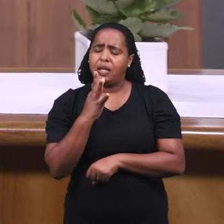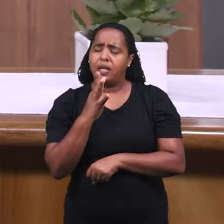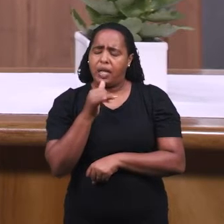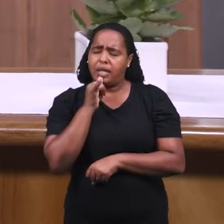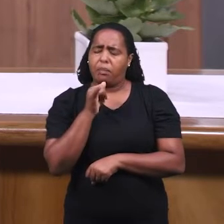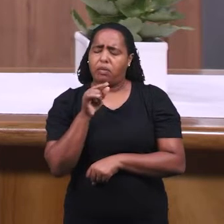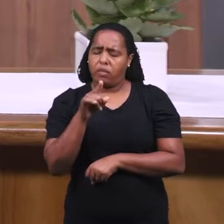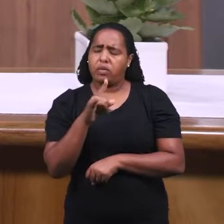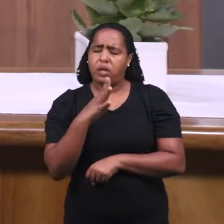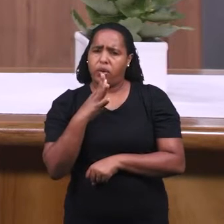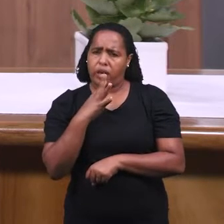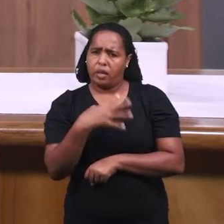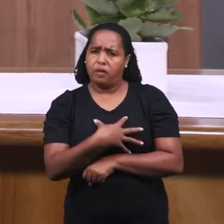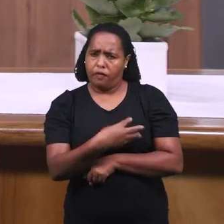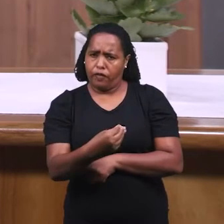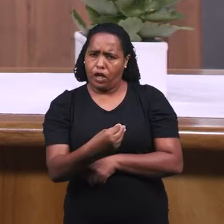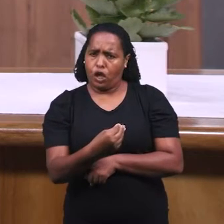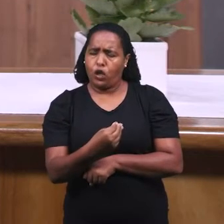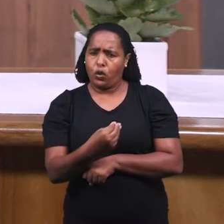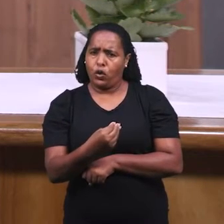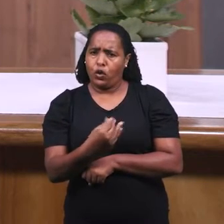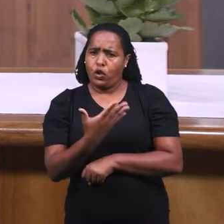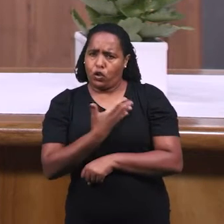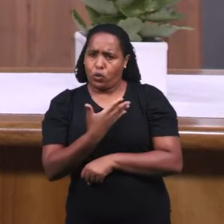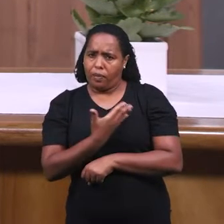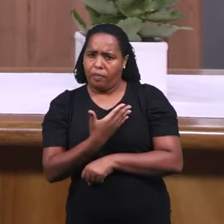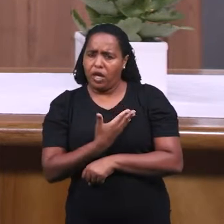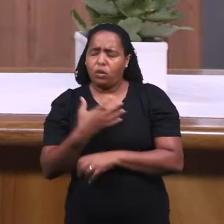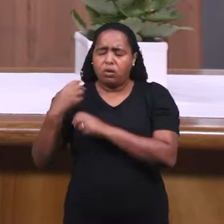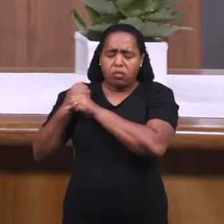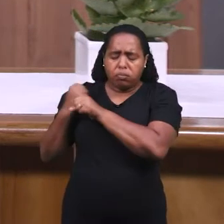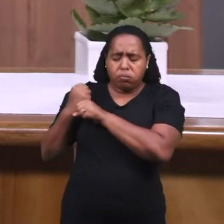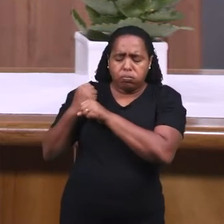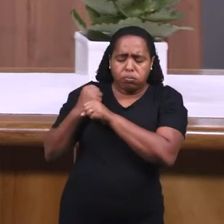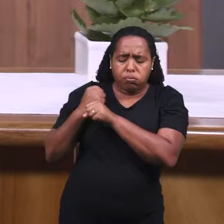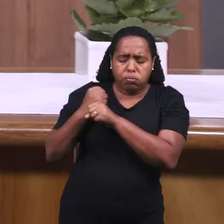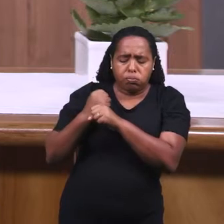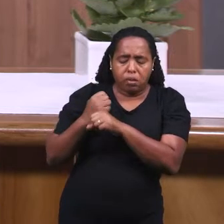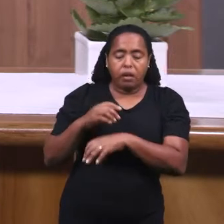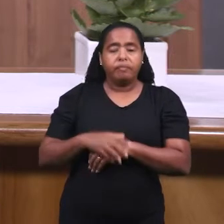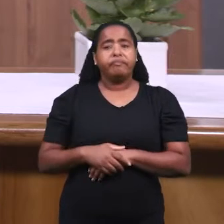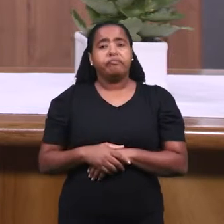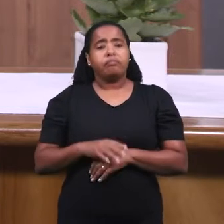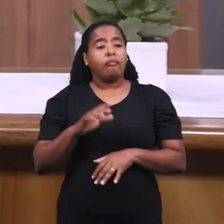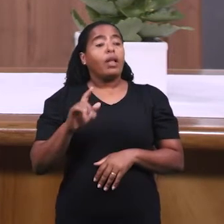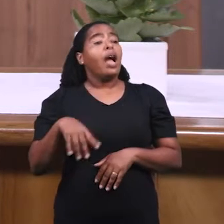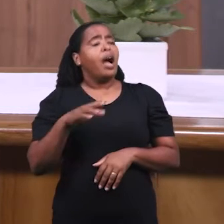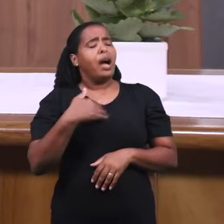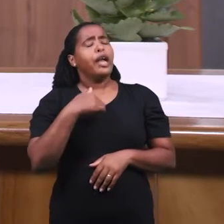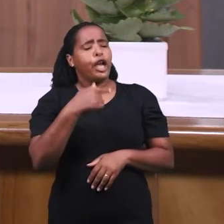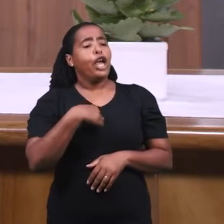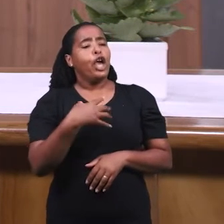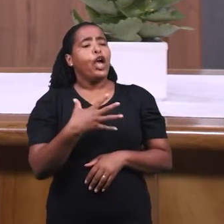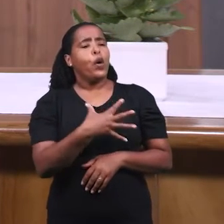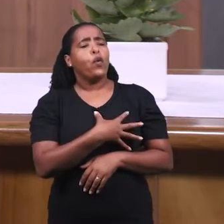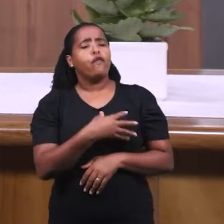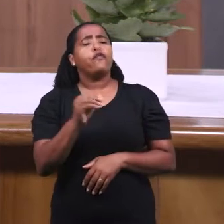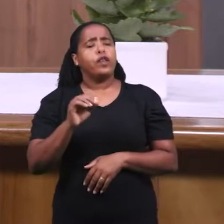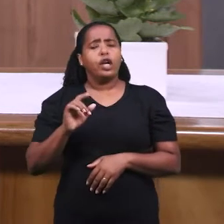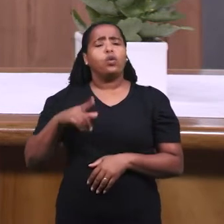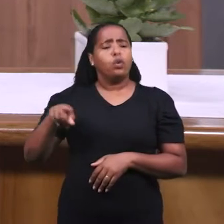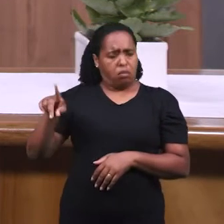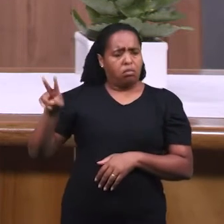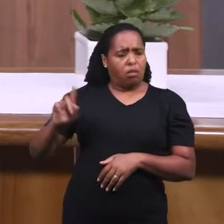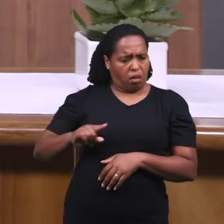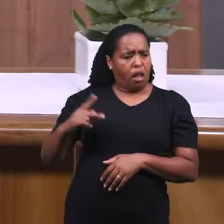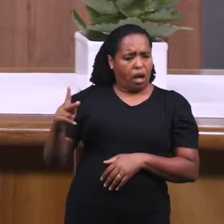знаешь сына какого-то друга своего, близкого, да? Если у тебя есть хороший друг, у него есть сын. А, я сын